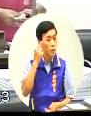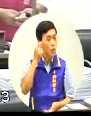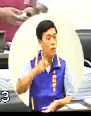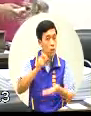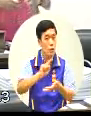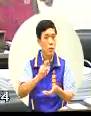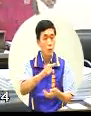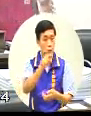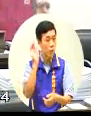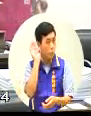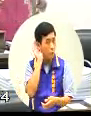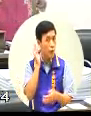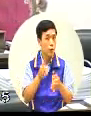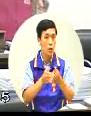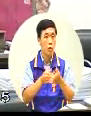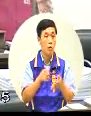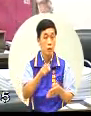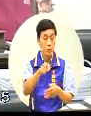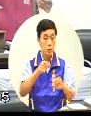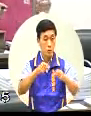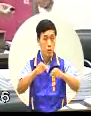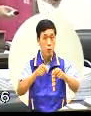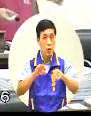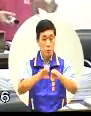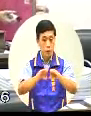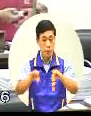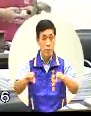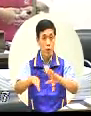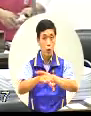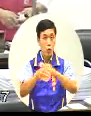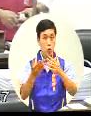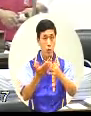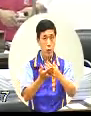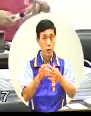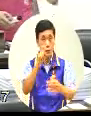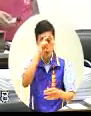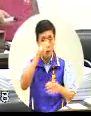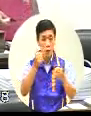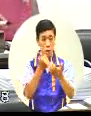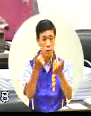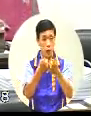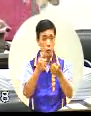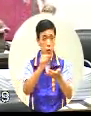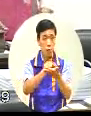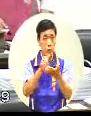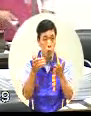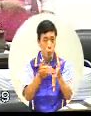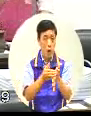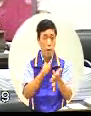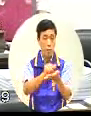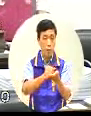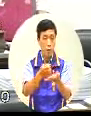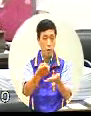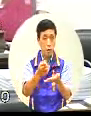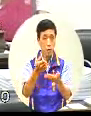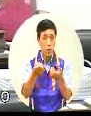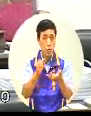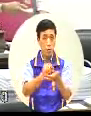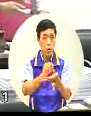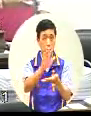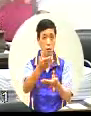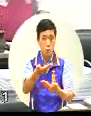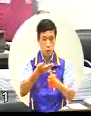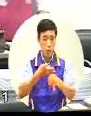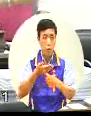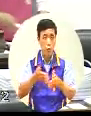来努力了哈。啊，至于你们规划的那个停车的空间的部分，我希望会后能够给我们一份报告，好不好？好，谢谢。那再过来哈，